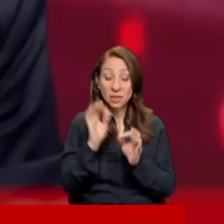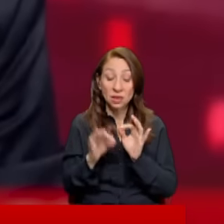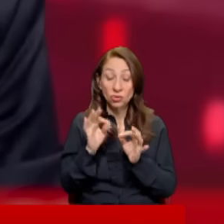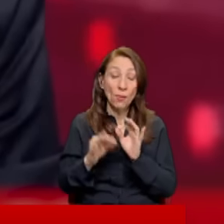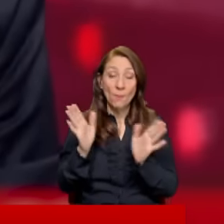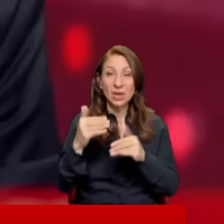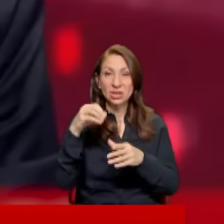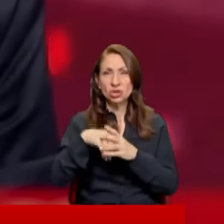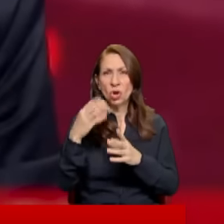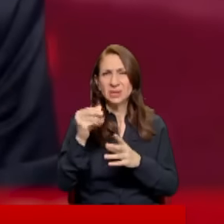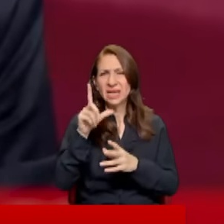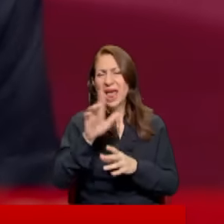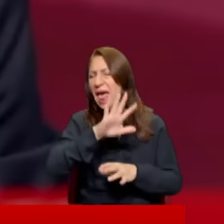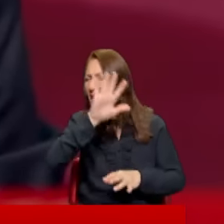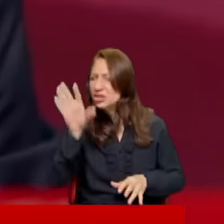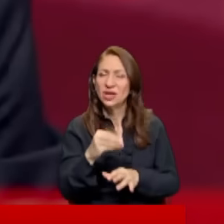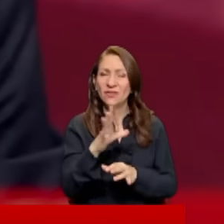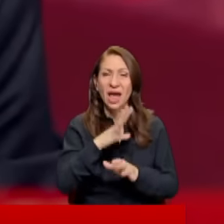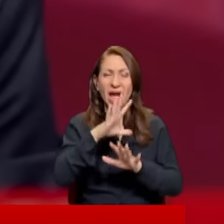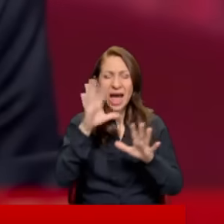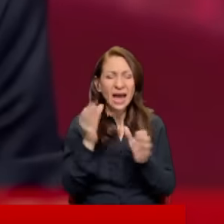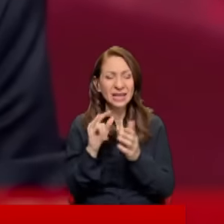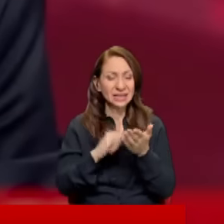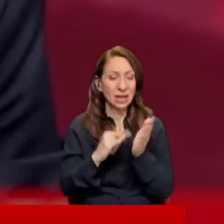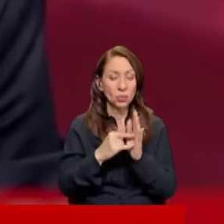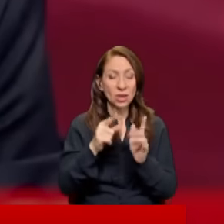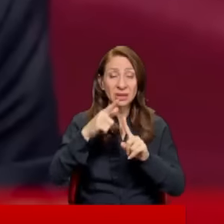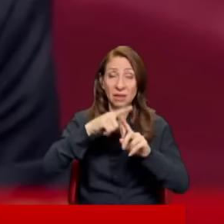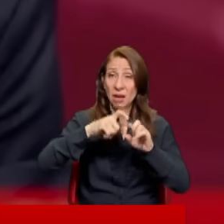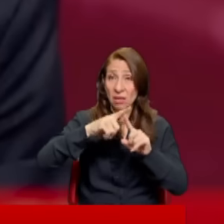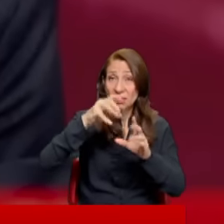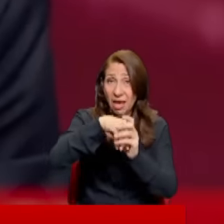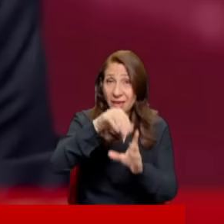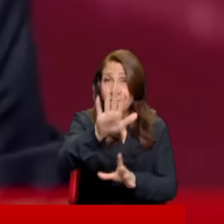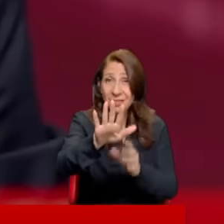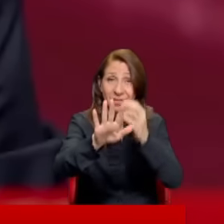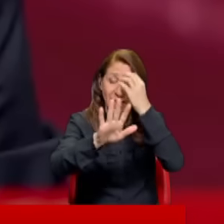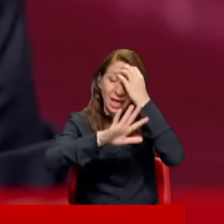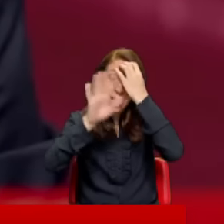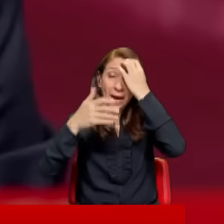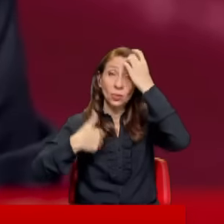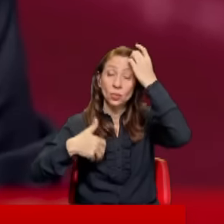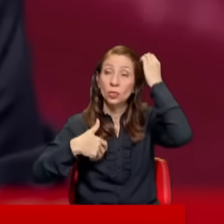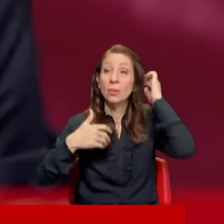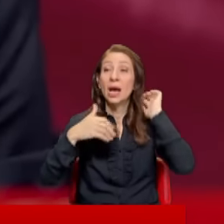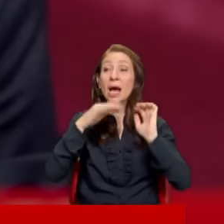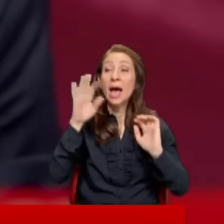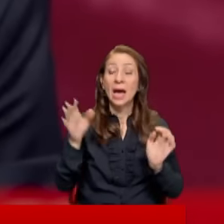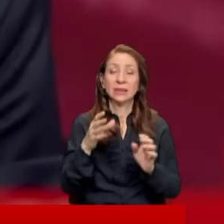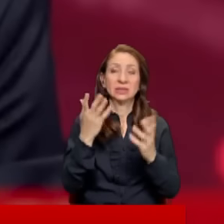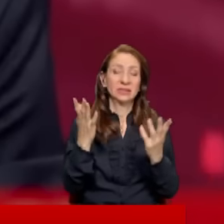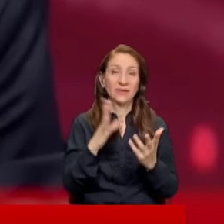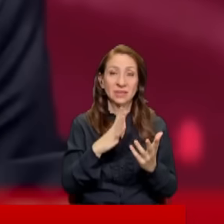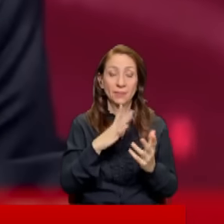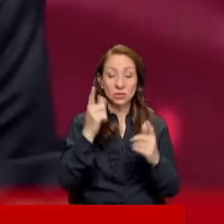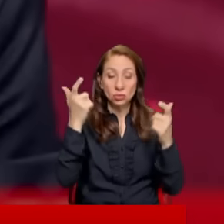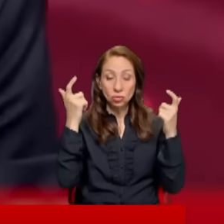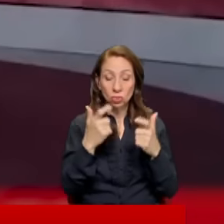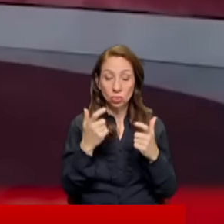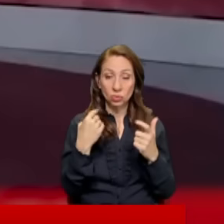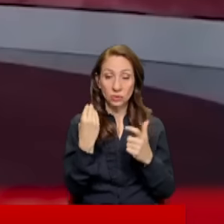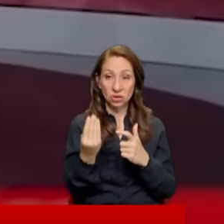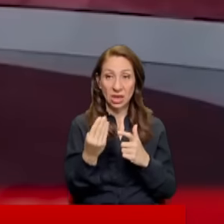paketinde olması gereken her şey var Her idare buna TRT dahil Bu arada Hıı her kurumumuz her idaremiz bir kere bir sorumlu